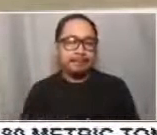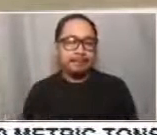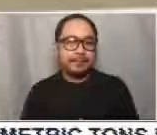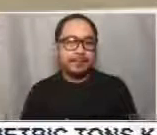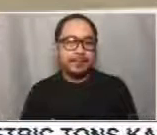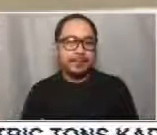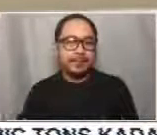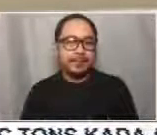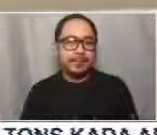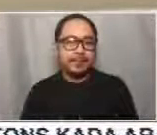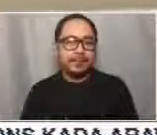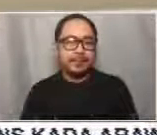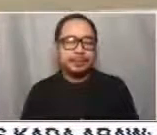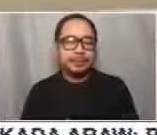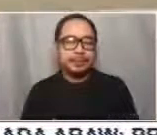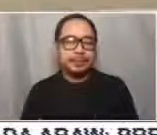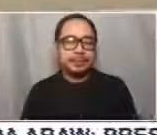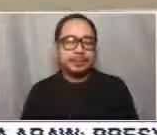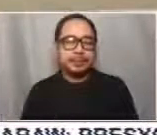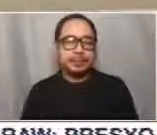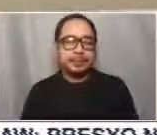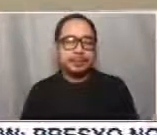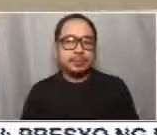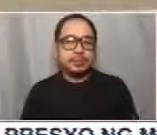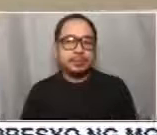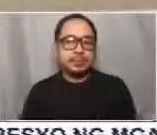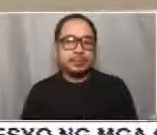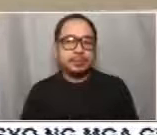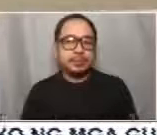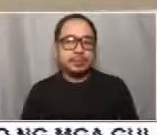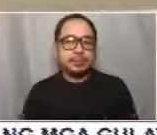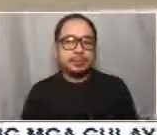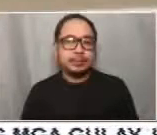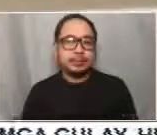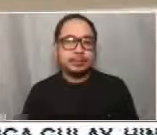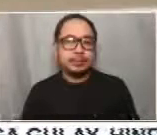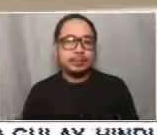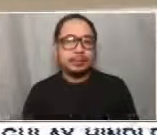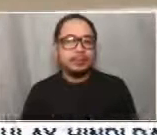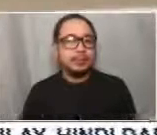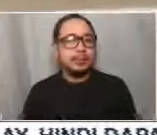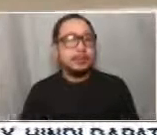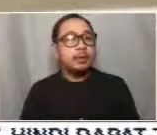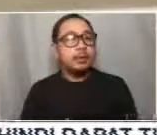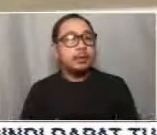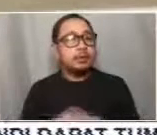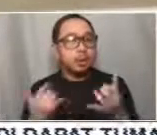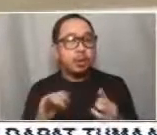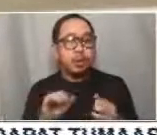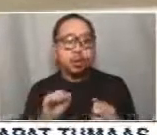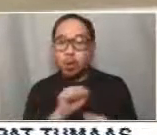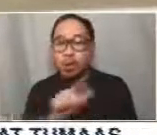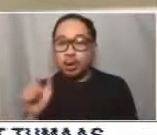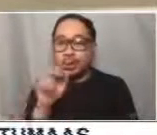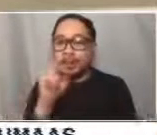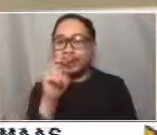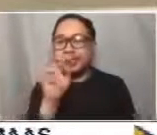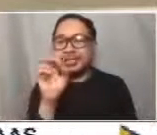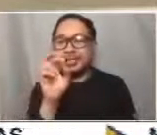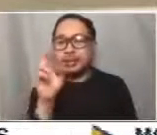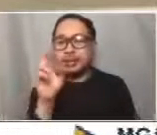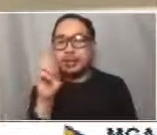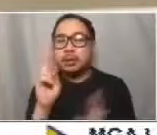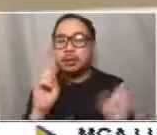the preparation. At ang DALG nagbigay din ng na assurance na yung mga PNP